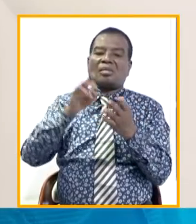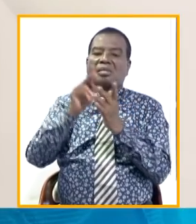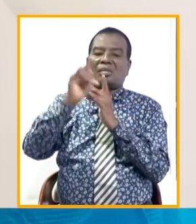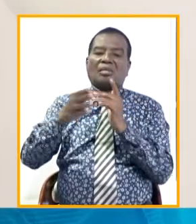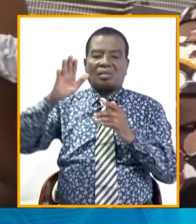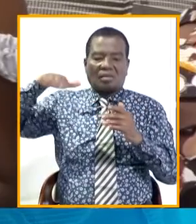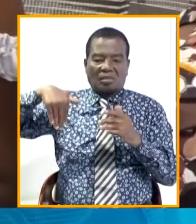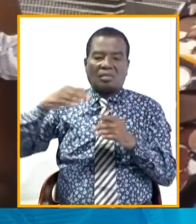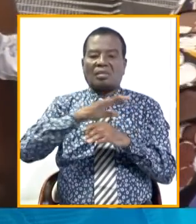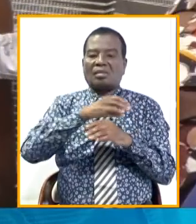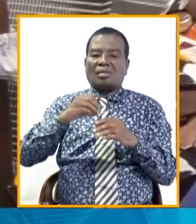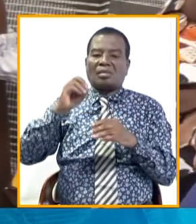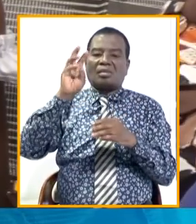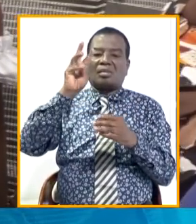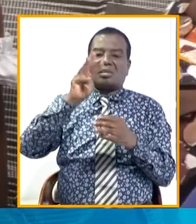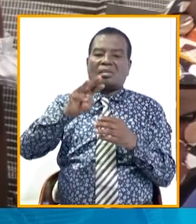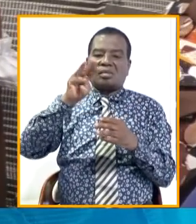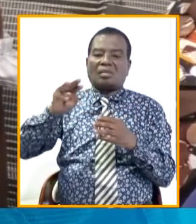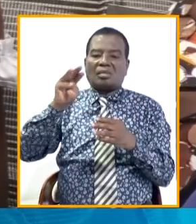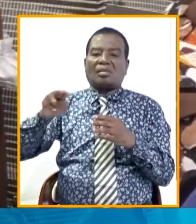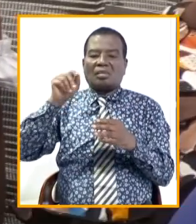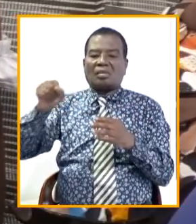accessible à travers le lien